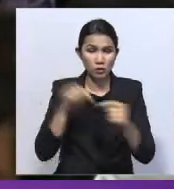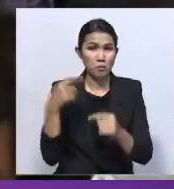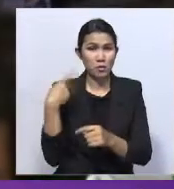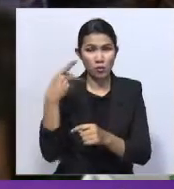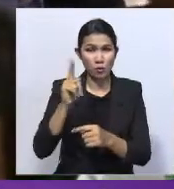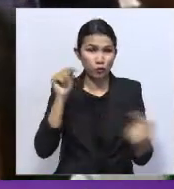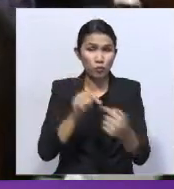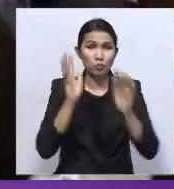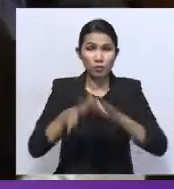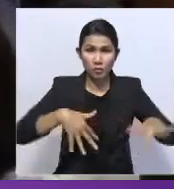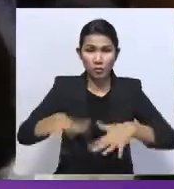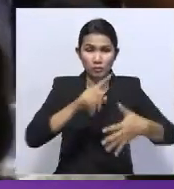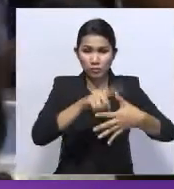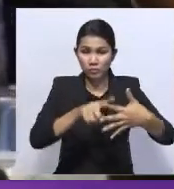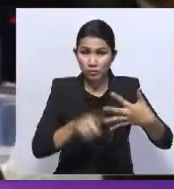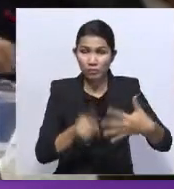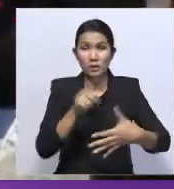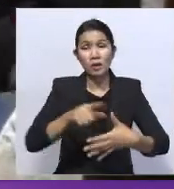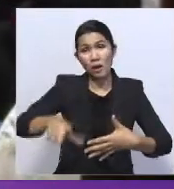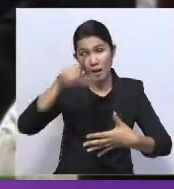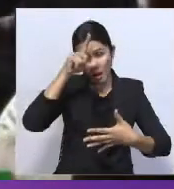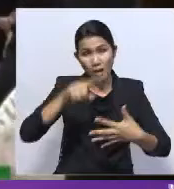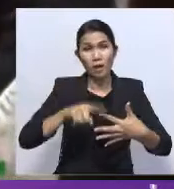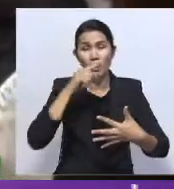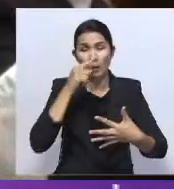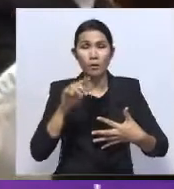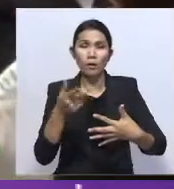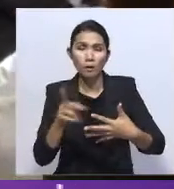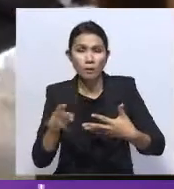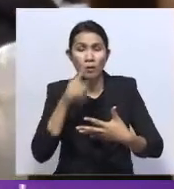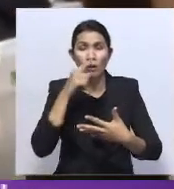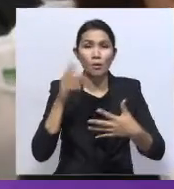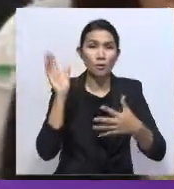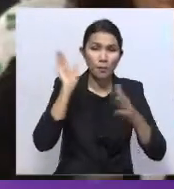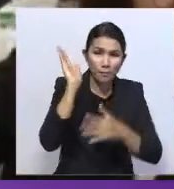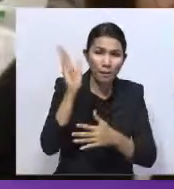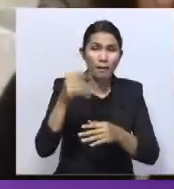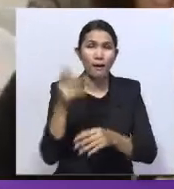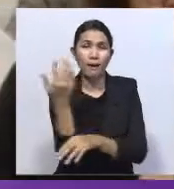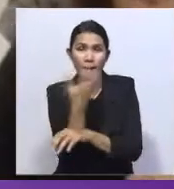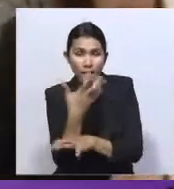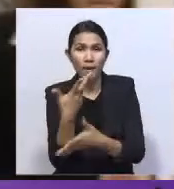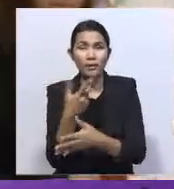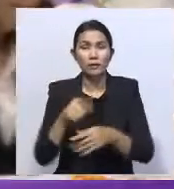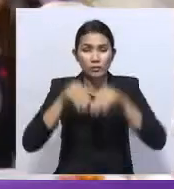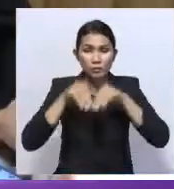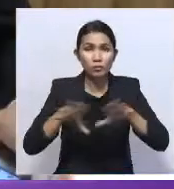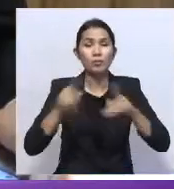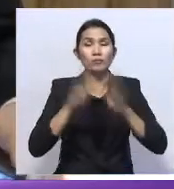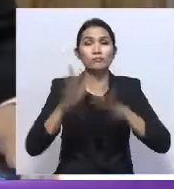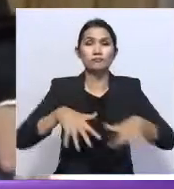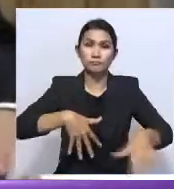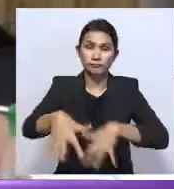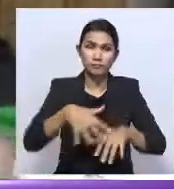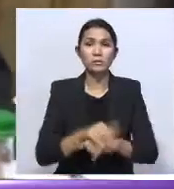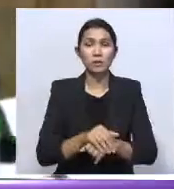5เรื่องถ่ายทอดผ่าน LINE Insight ครม.เป็นข้อมูลให้ผู้ดำเนินรายการผู้ประกาศสำหรับถ่ายทอดสู่ประชาช